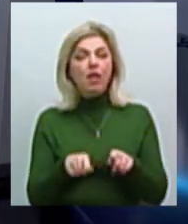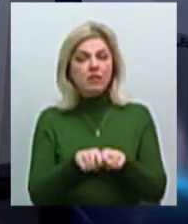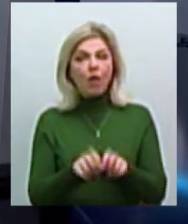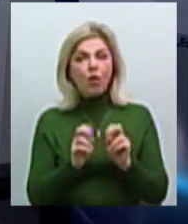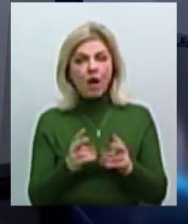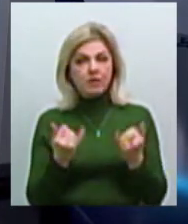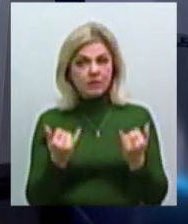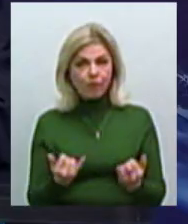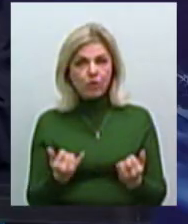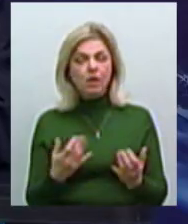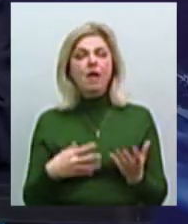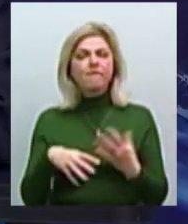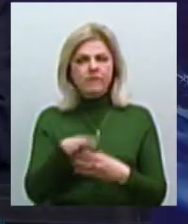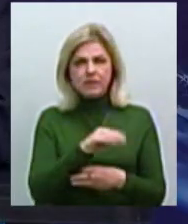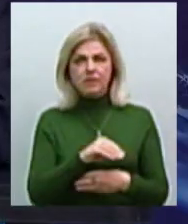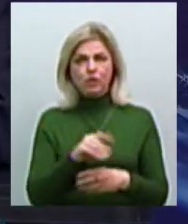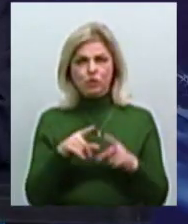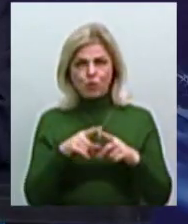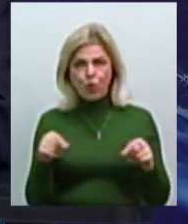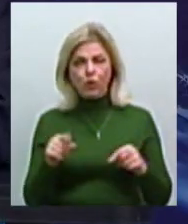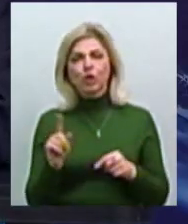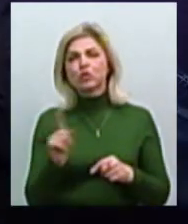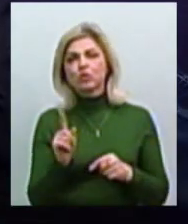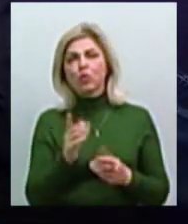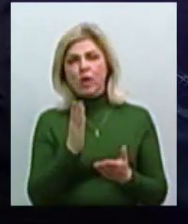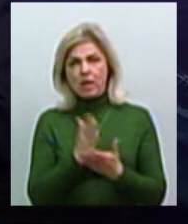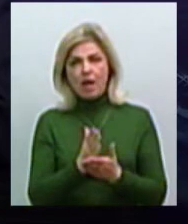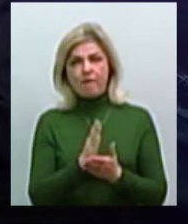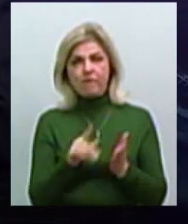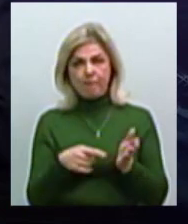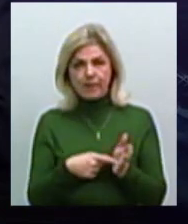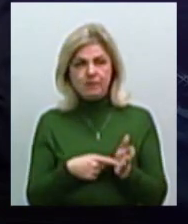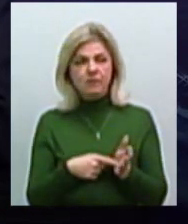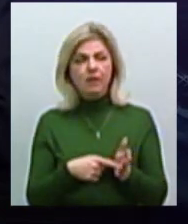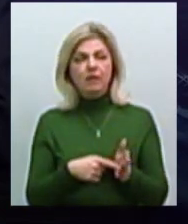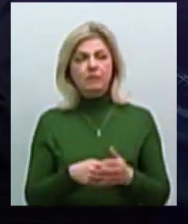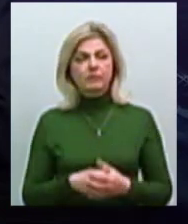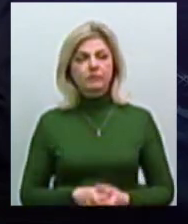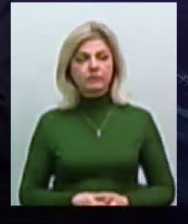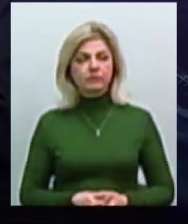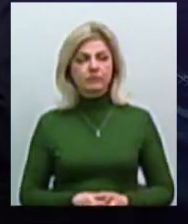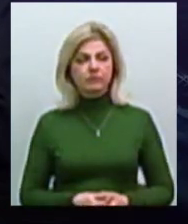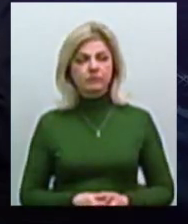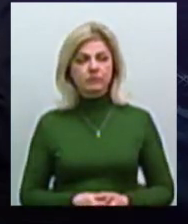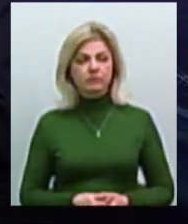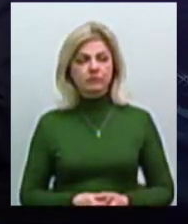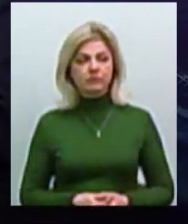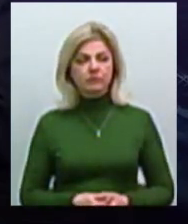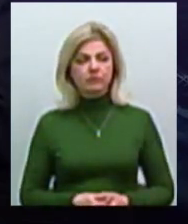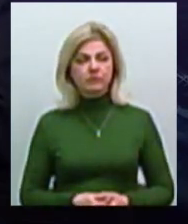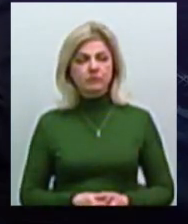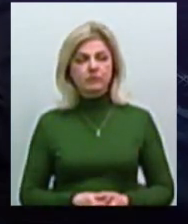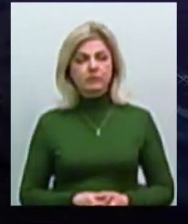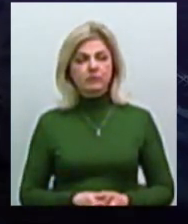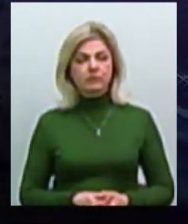тобто всі школи, які маються в місті, пройшли, що по інформації, як заміновані,